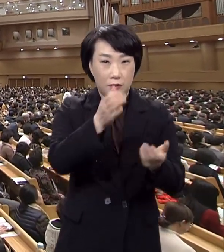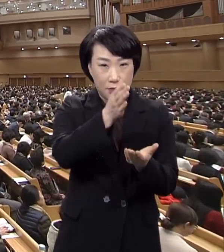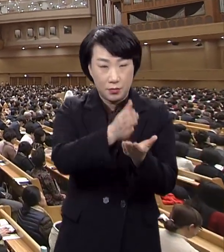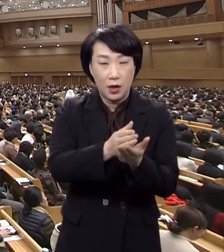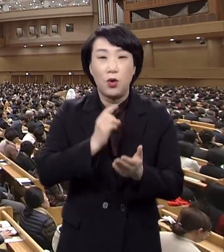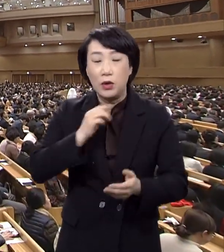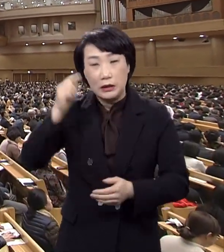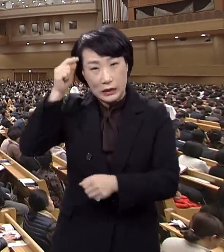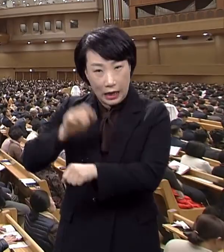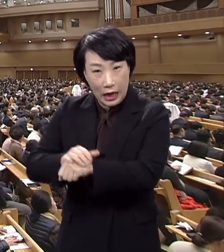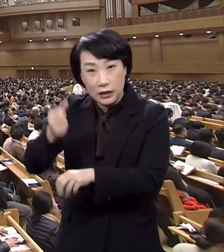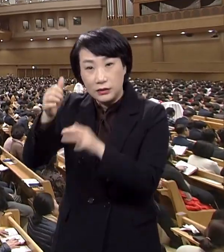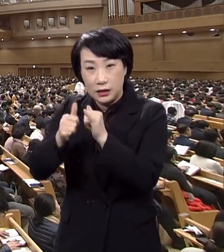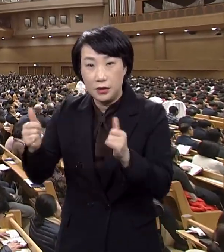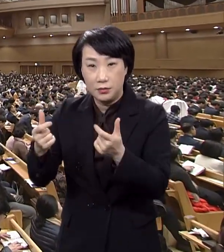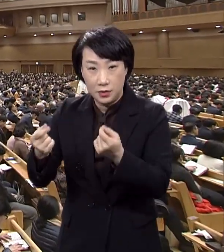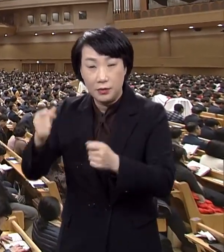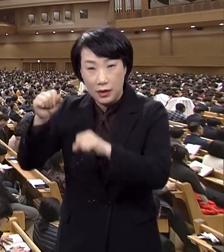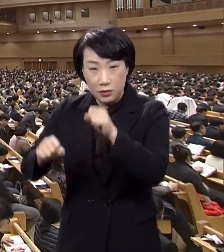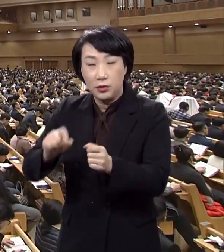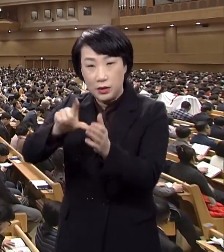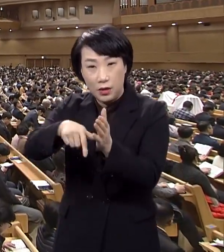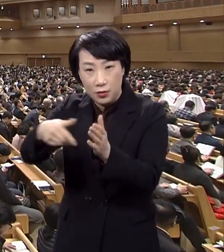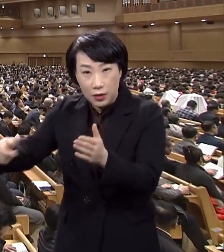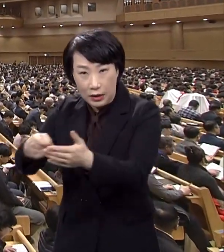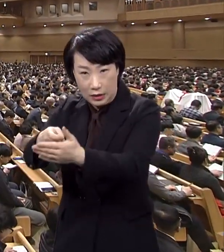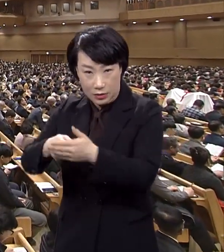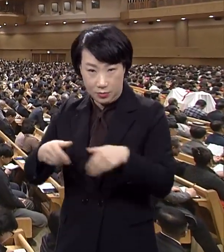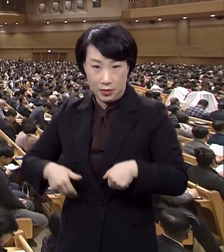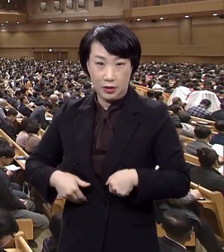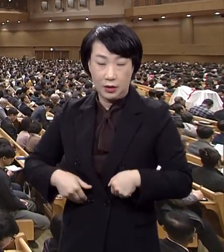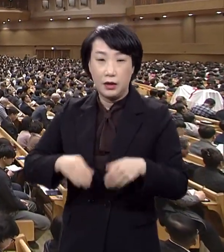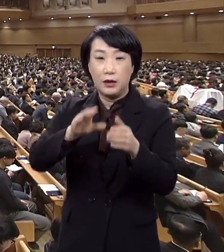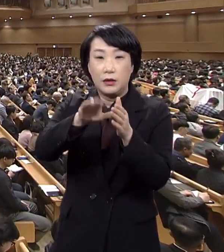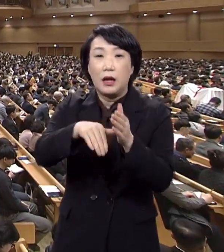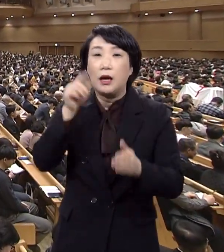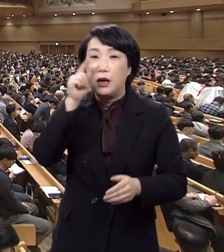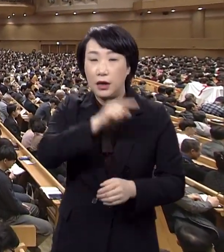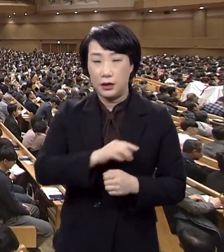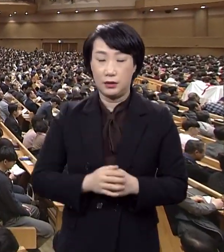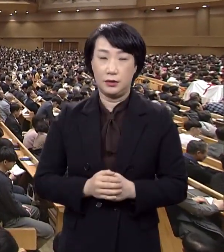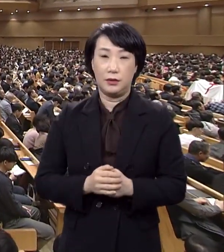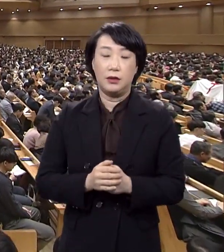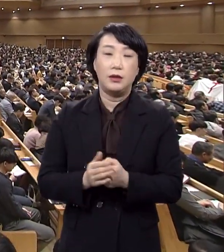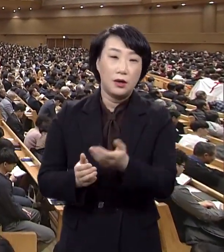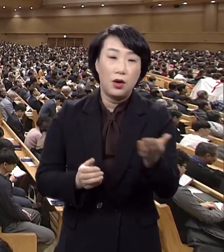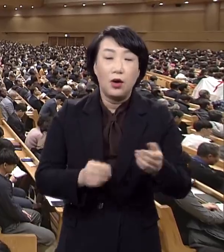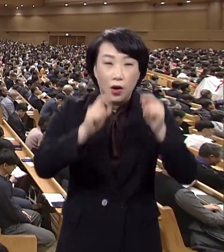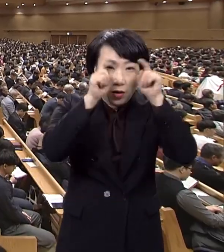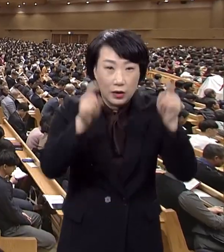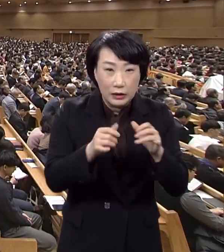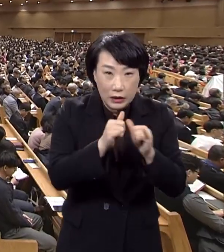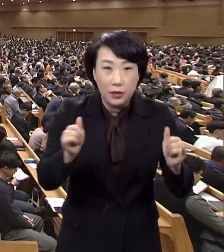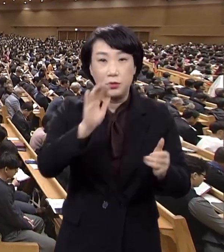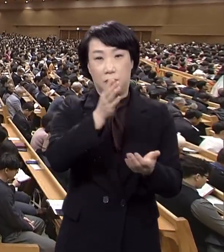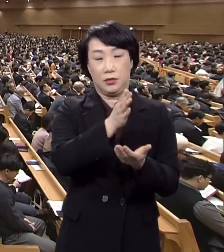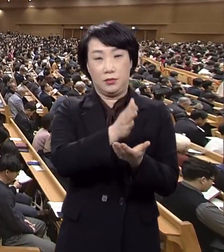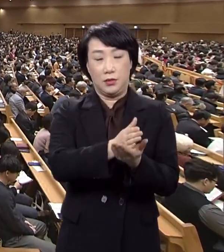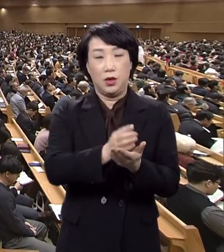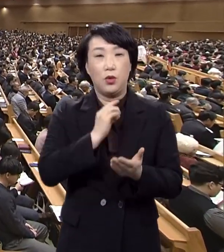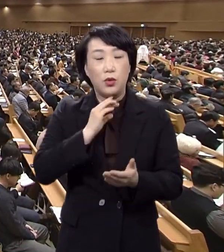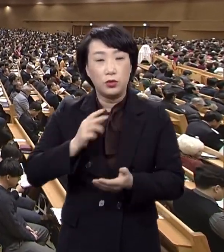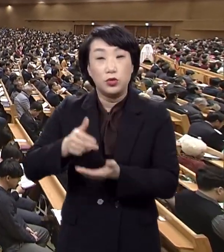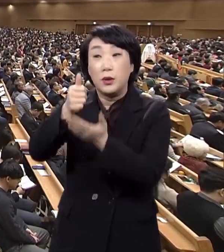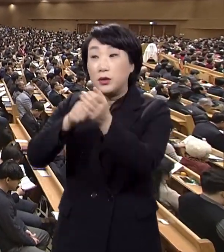말고 오직 지혜 있는 자같이 하여 세월을 아끼라. 때가 악하니라. 그러므로 어리석은 자가 되지 말고